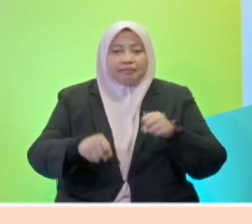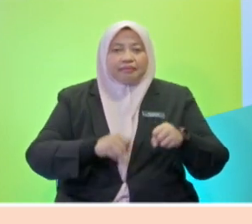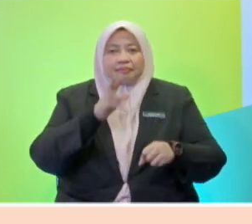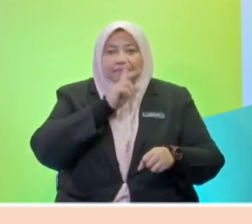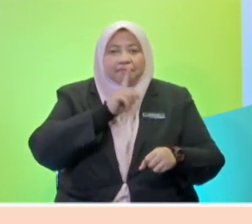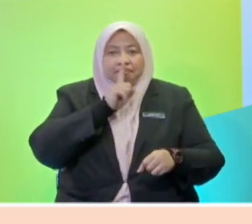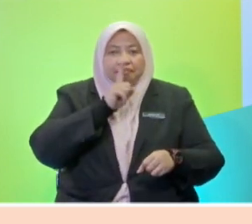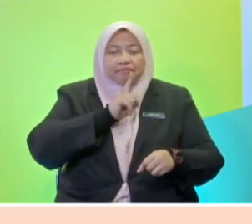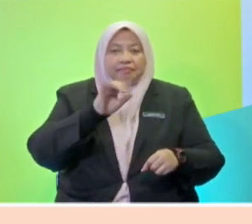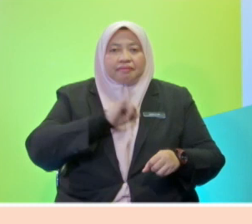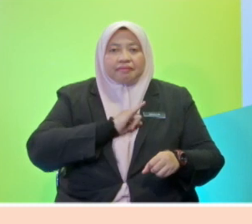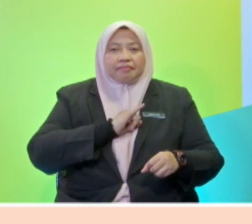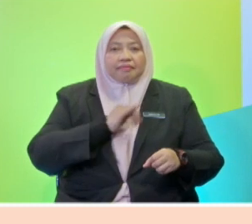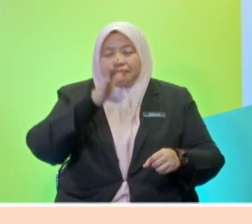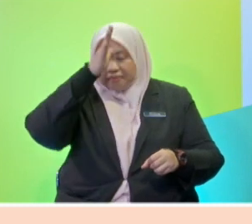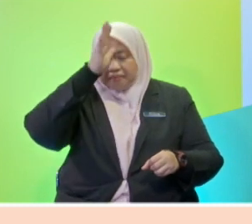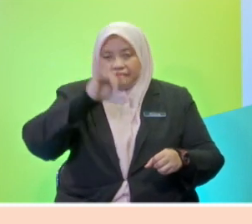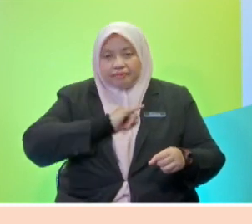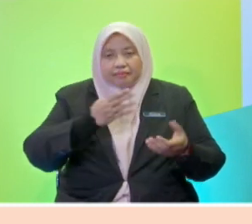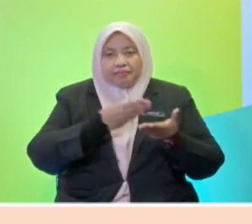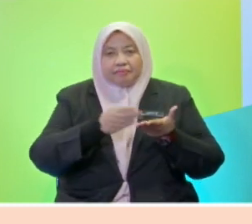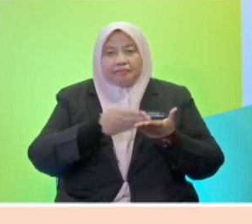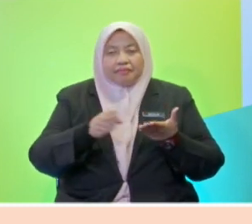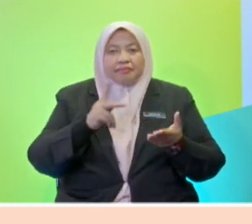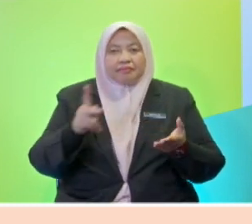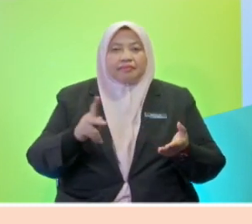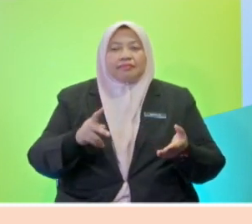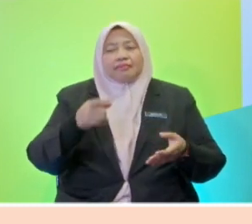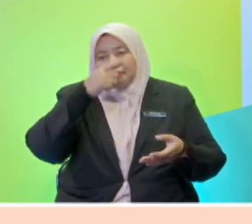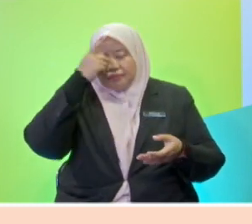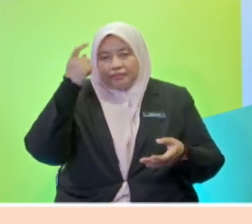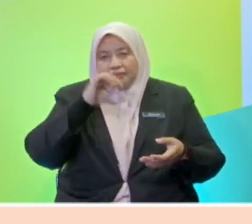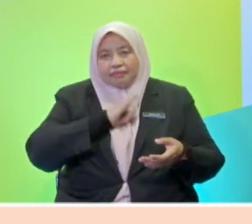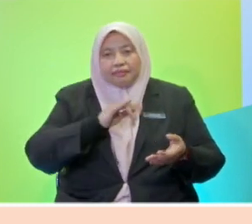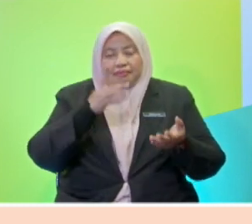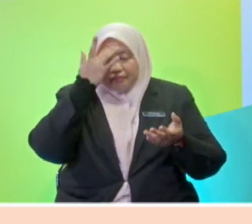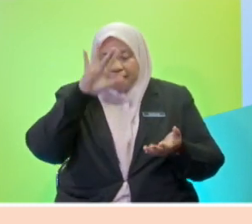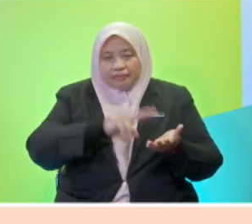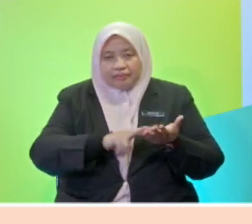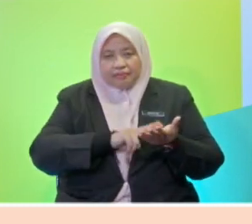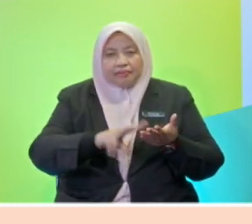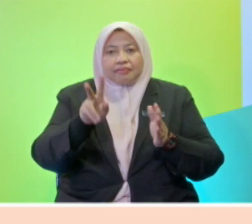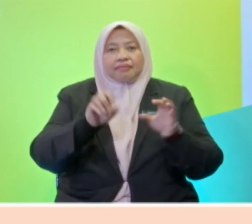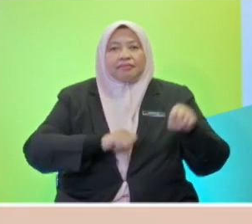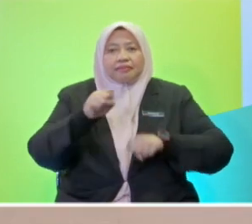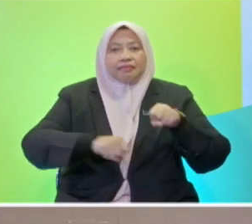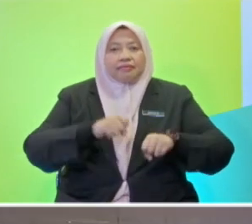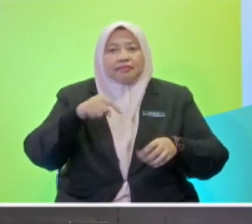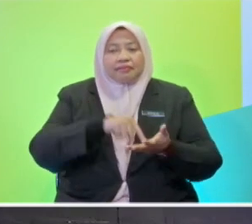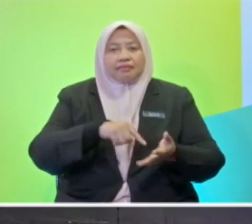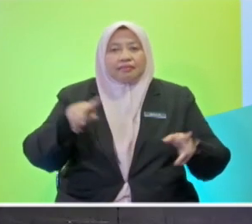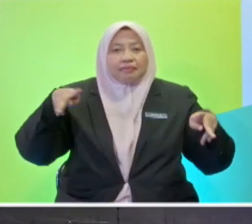saya belikan gulanya saya pada membaca pastikan ini kepunyaan saya